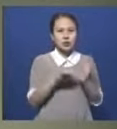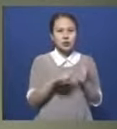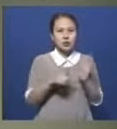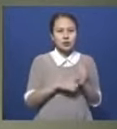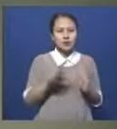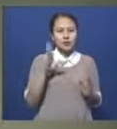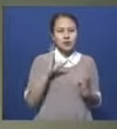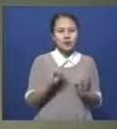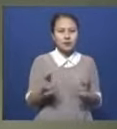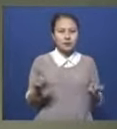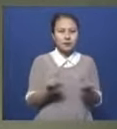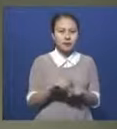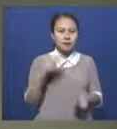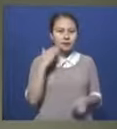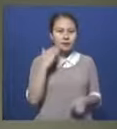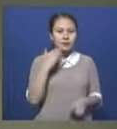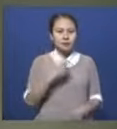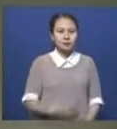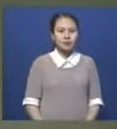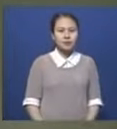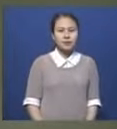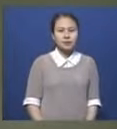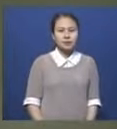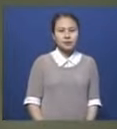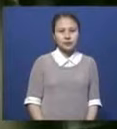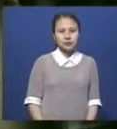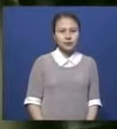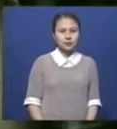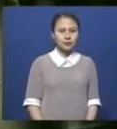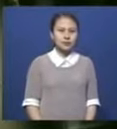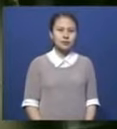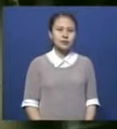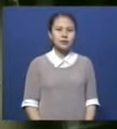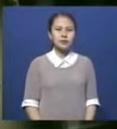6-7 ғасыр деп болжайды. Дана Бақтығали, Ғалым Шалабаев, Сержан Жұмабаев, Алматыдан.